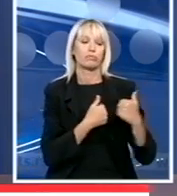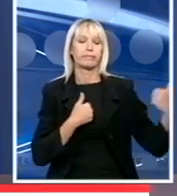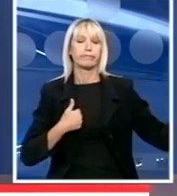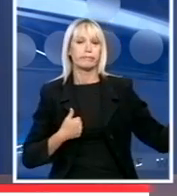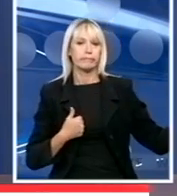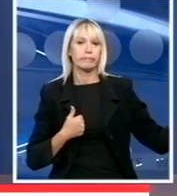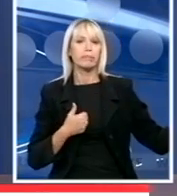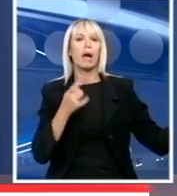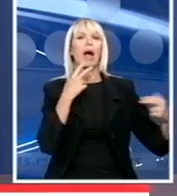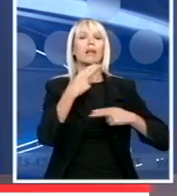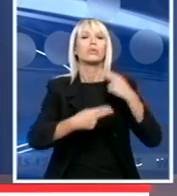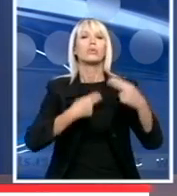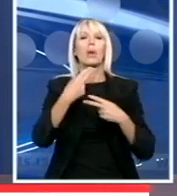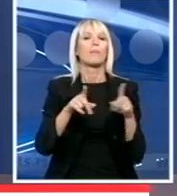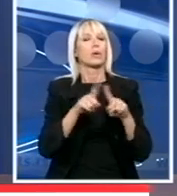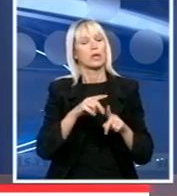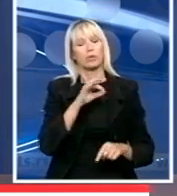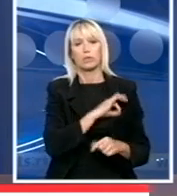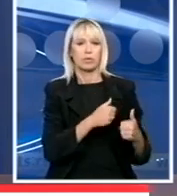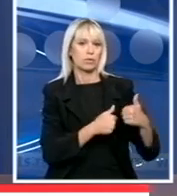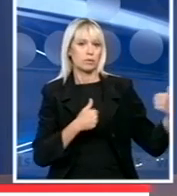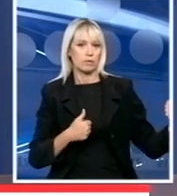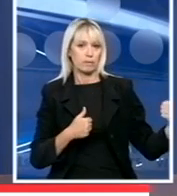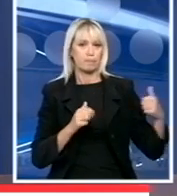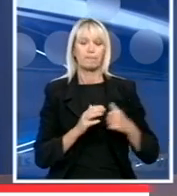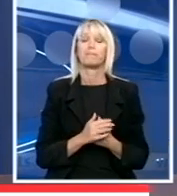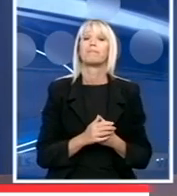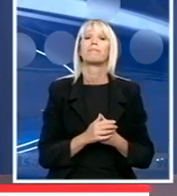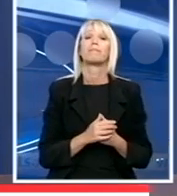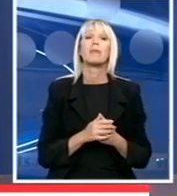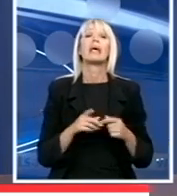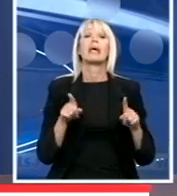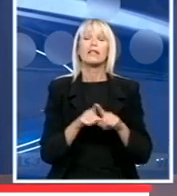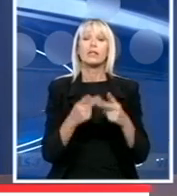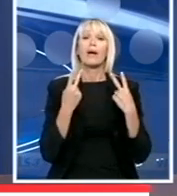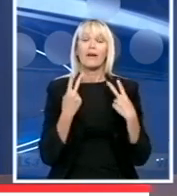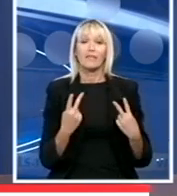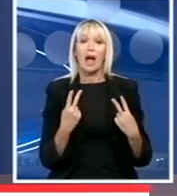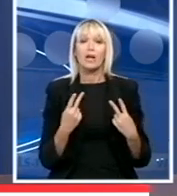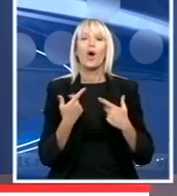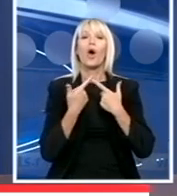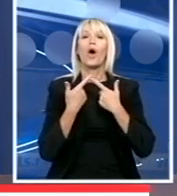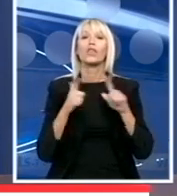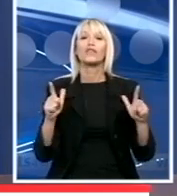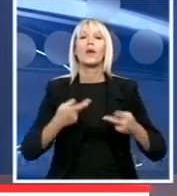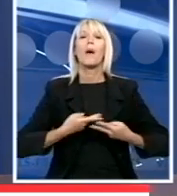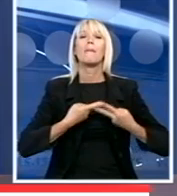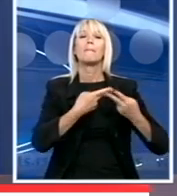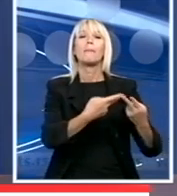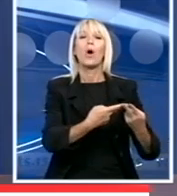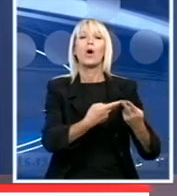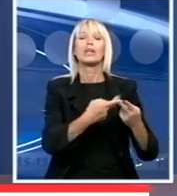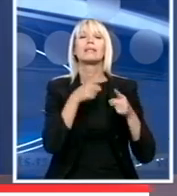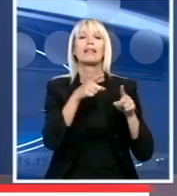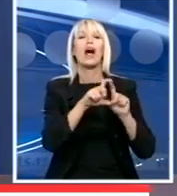na događajima na otvorenom. Ono što je takođe vrlo bitno, to je da su dozvoljene posete u gerontološkom centru, i